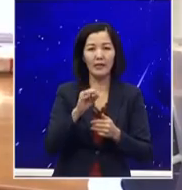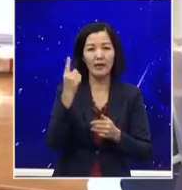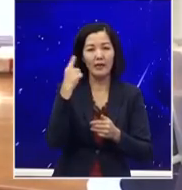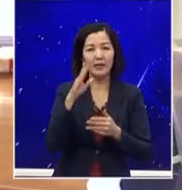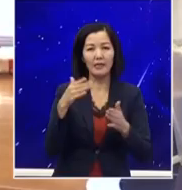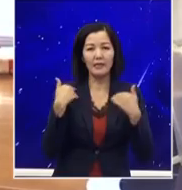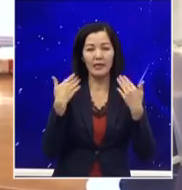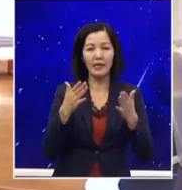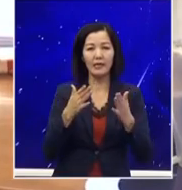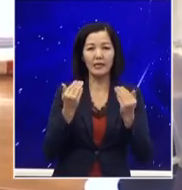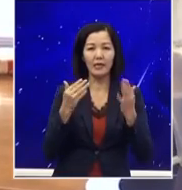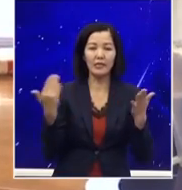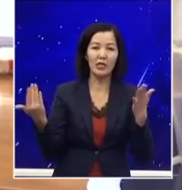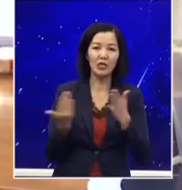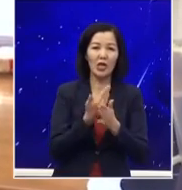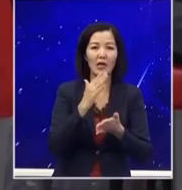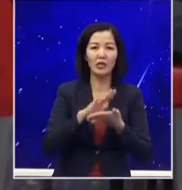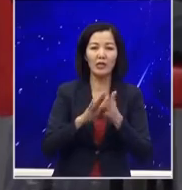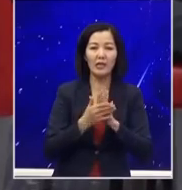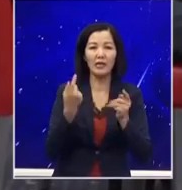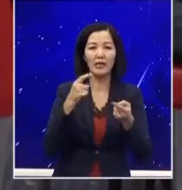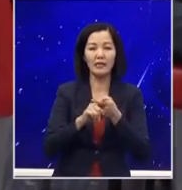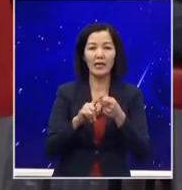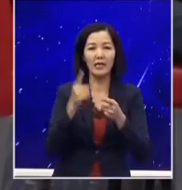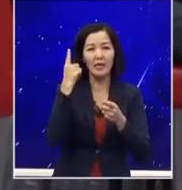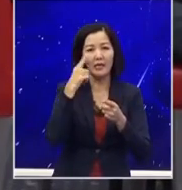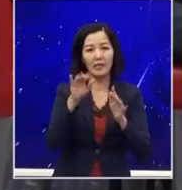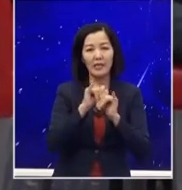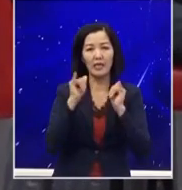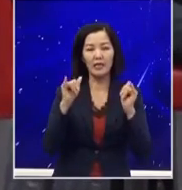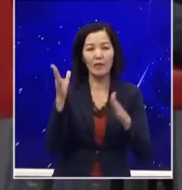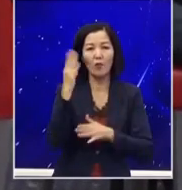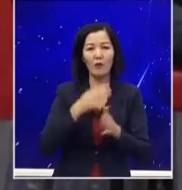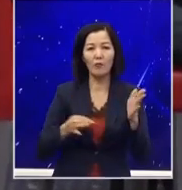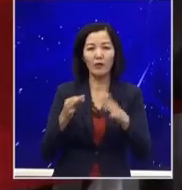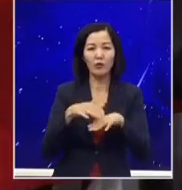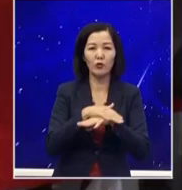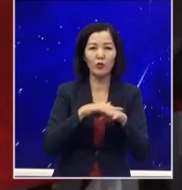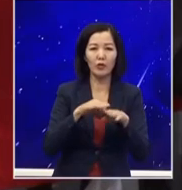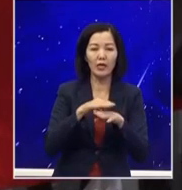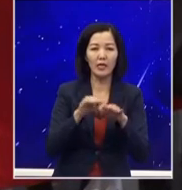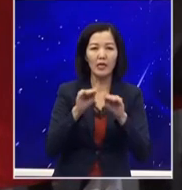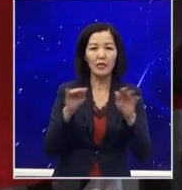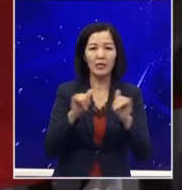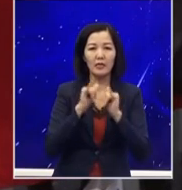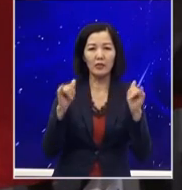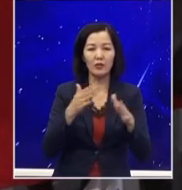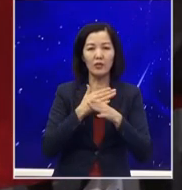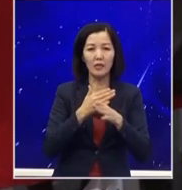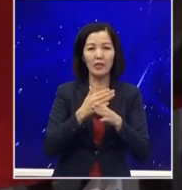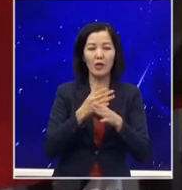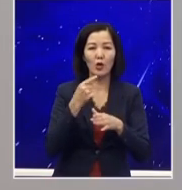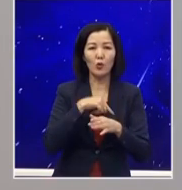қазіргі заманның жаңа жағдайларына сәйкес зияткерлік даму. Алматы облысы тұрғындарының зияткерлік деңгейін арттыруға жәрдемдесу